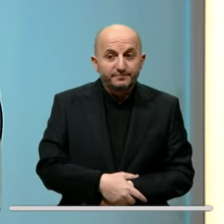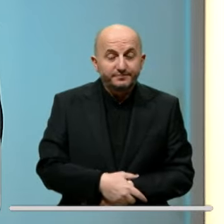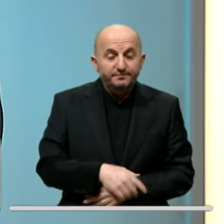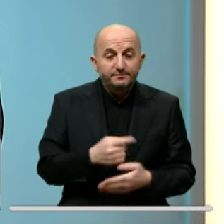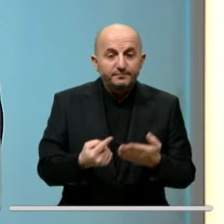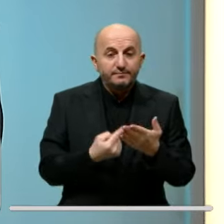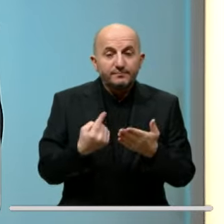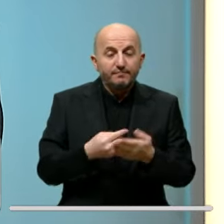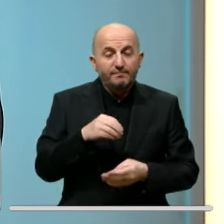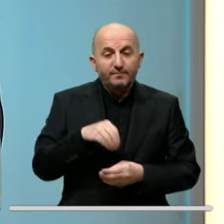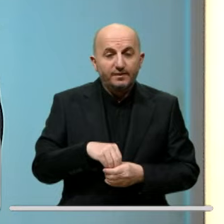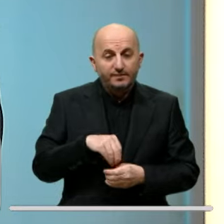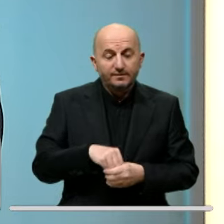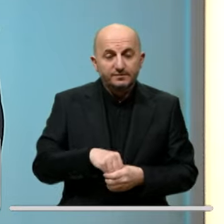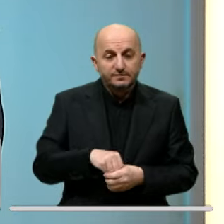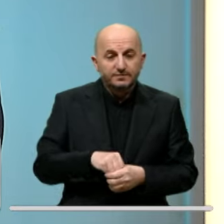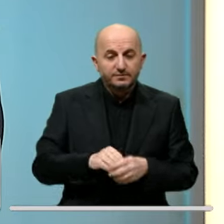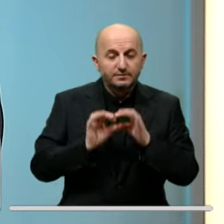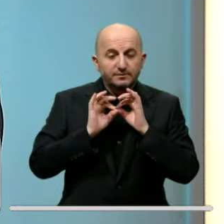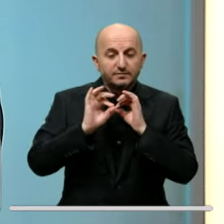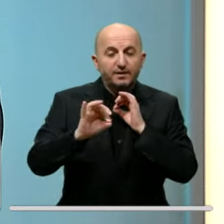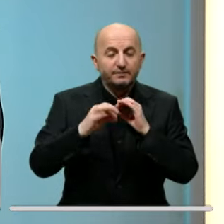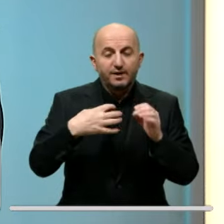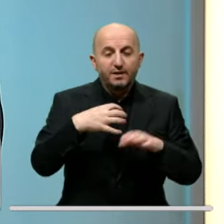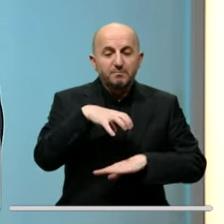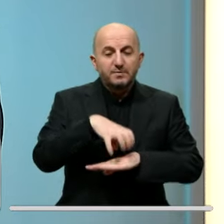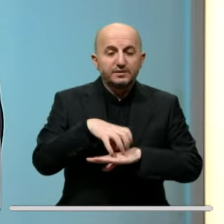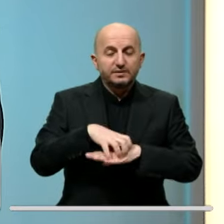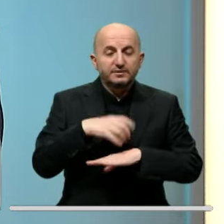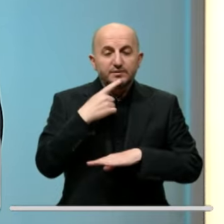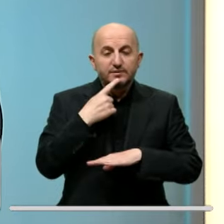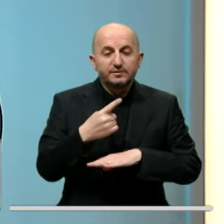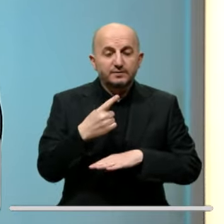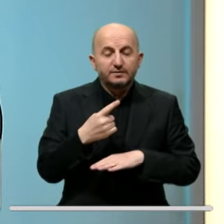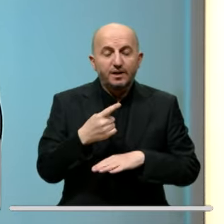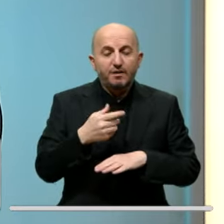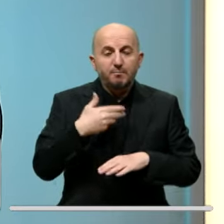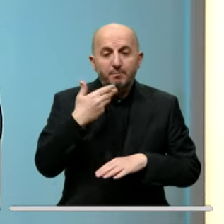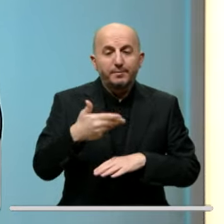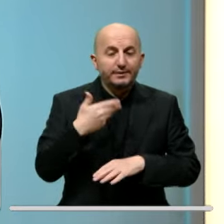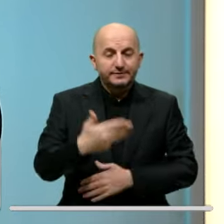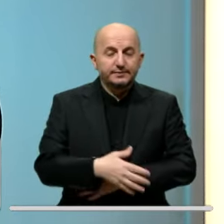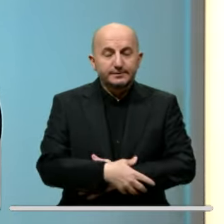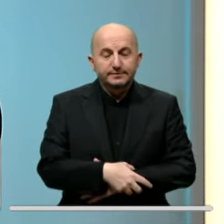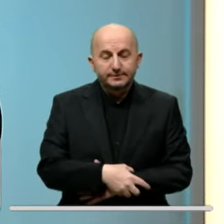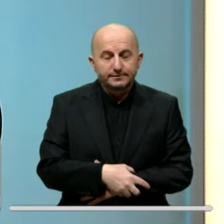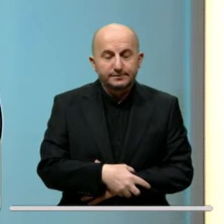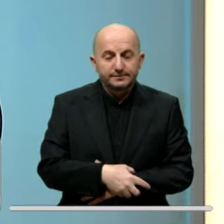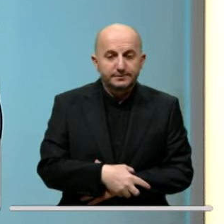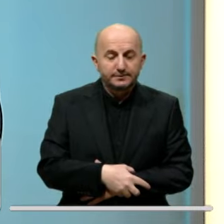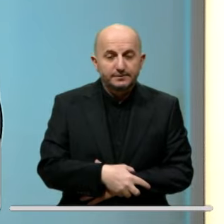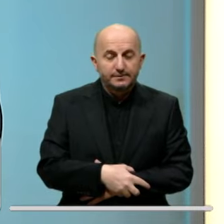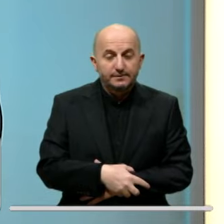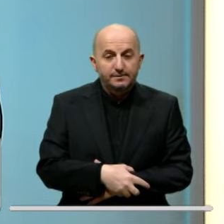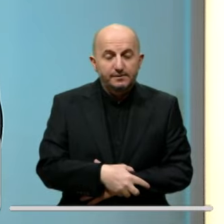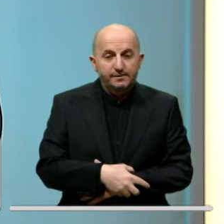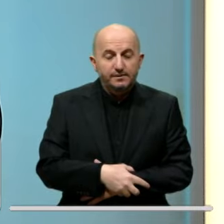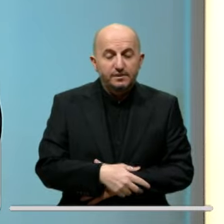Kur'an-ı Kerim'de takva mescidi diye bir mescitten bahsedilir.